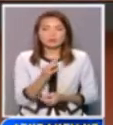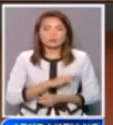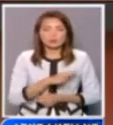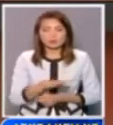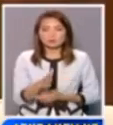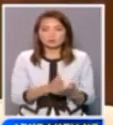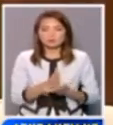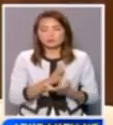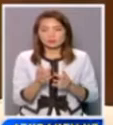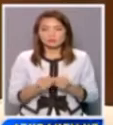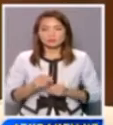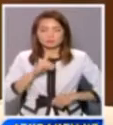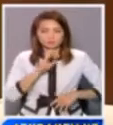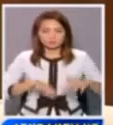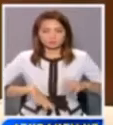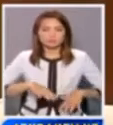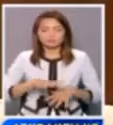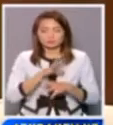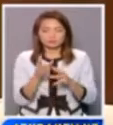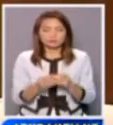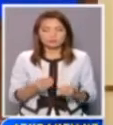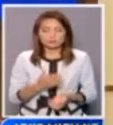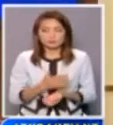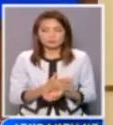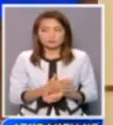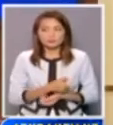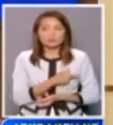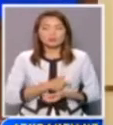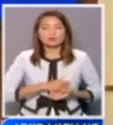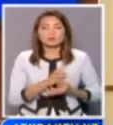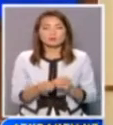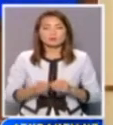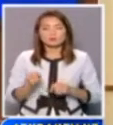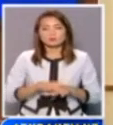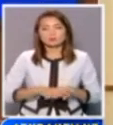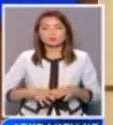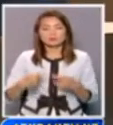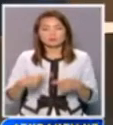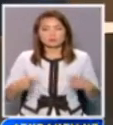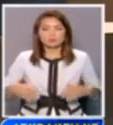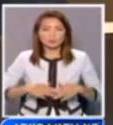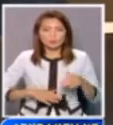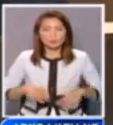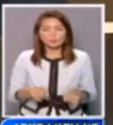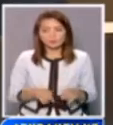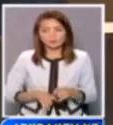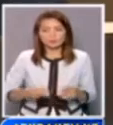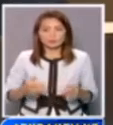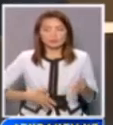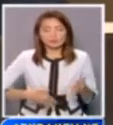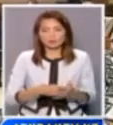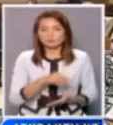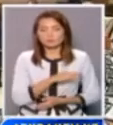игерілмеуі қызметкерлердің салғырттығы екенін де атап өтті. Мәжілістің жалпы отырысында бюджеттен басқа да салаларға да бөлінген